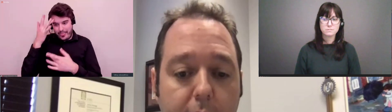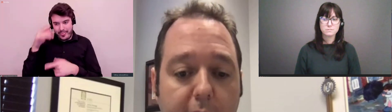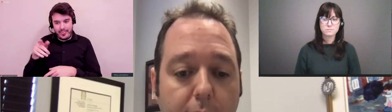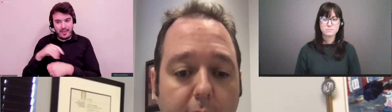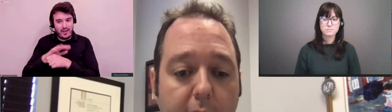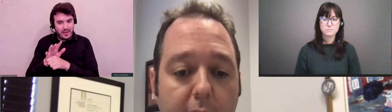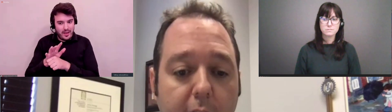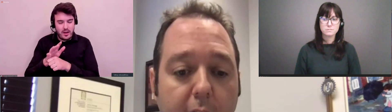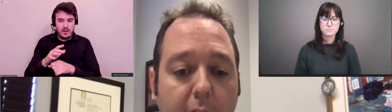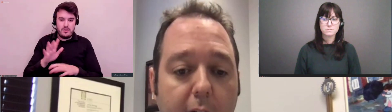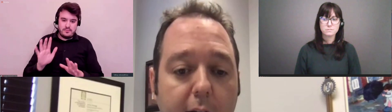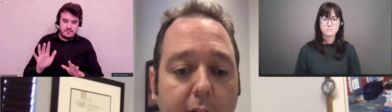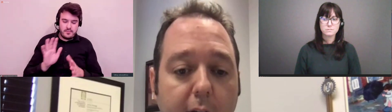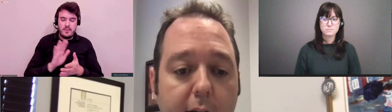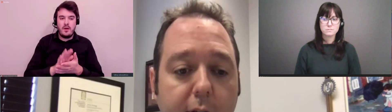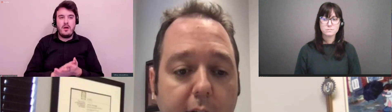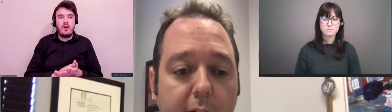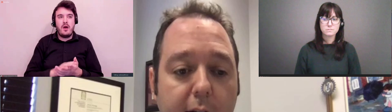que nous avons